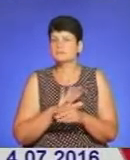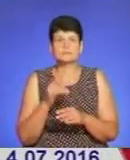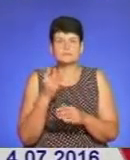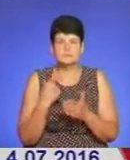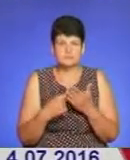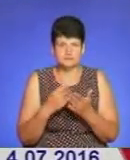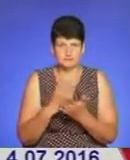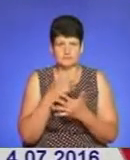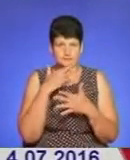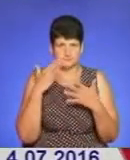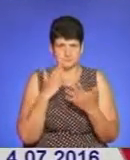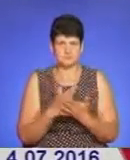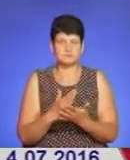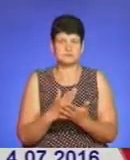підтвердження.